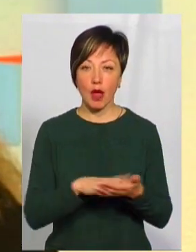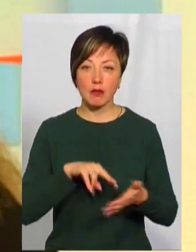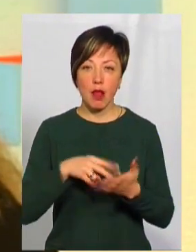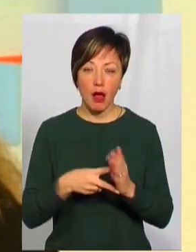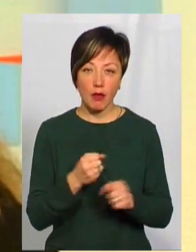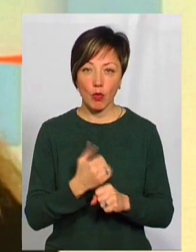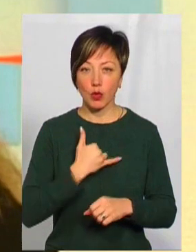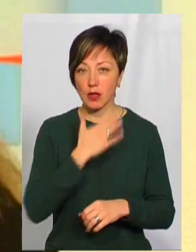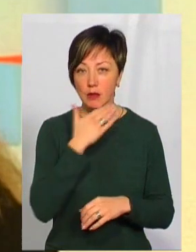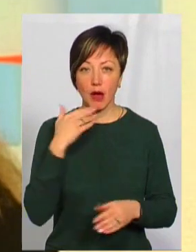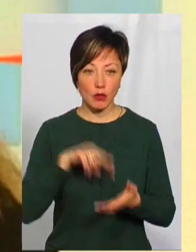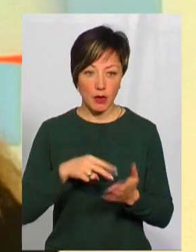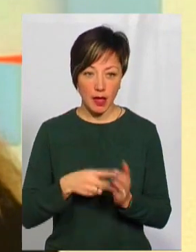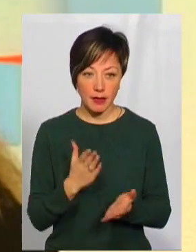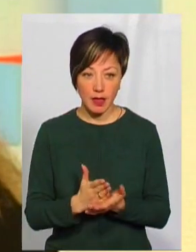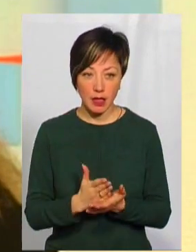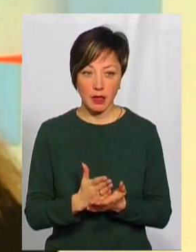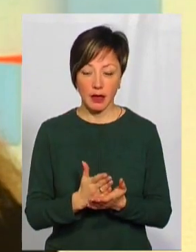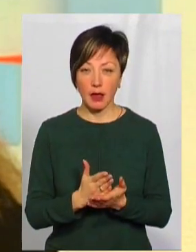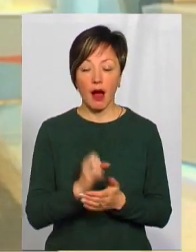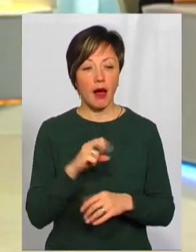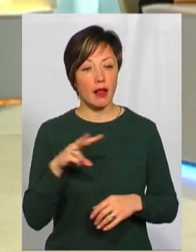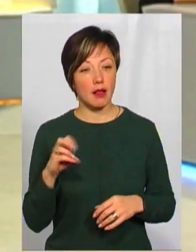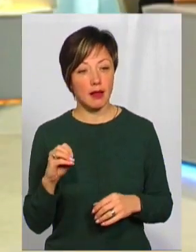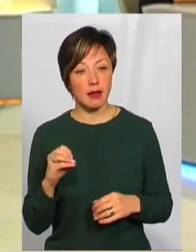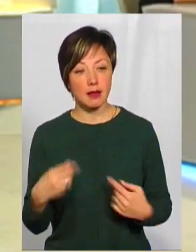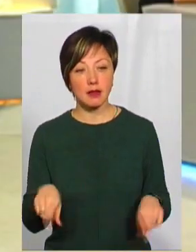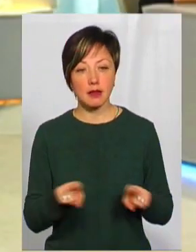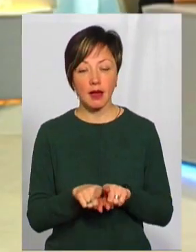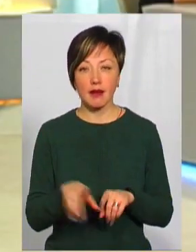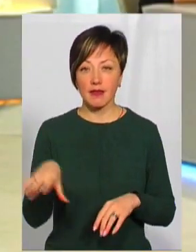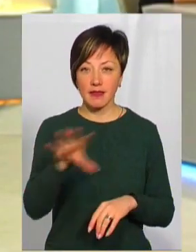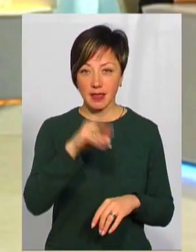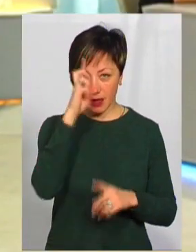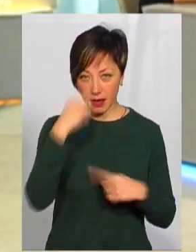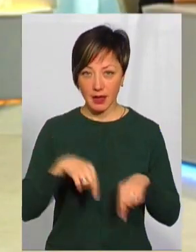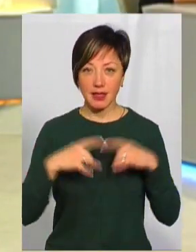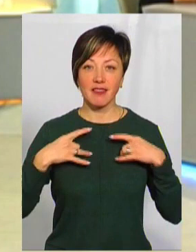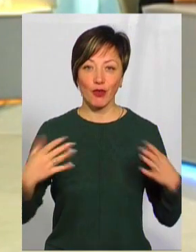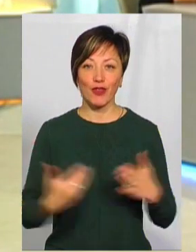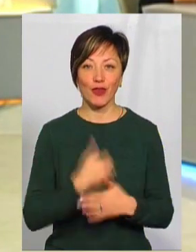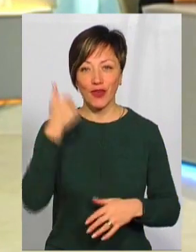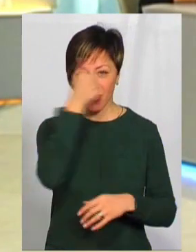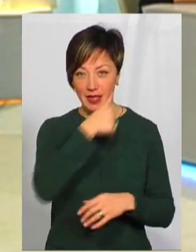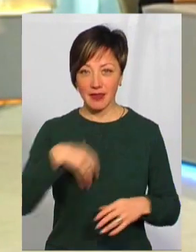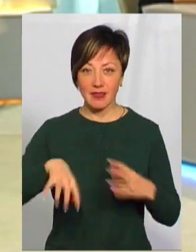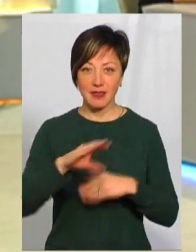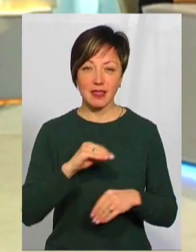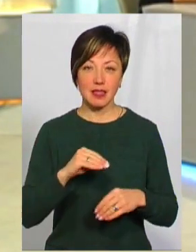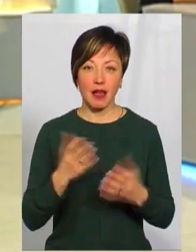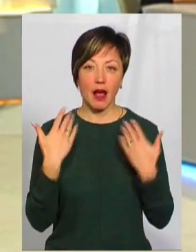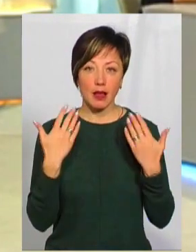роботу. У нас є багато планів. Але так як вся країна святкувала Новий рік і всі пішли